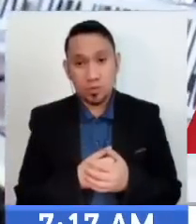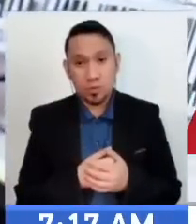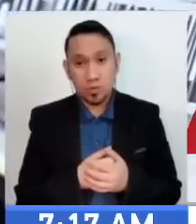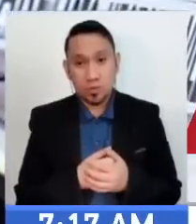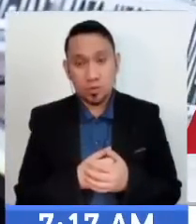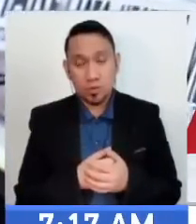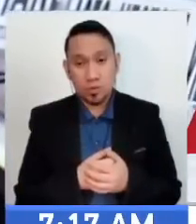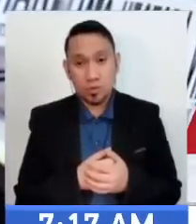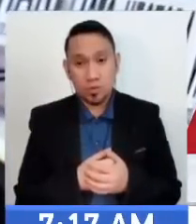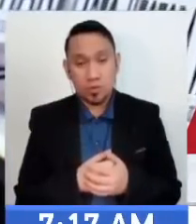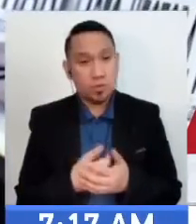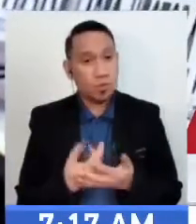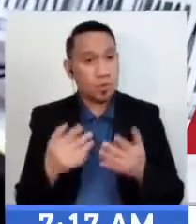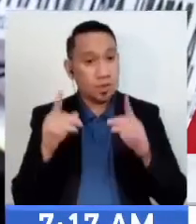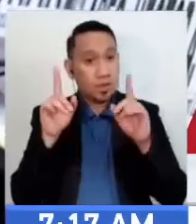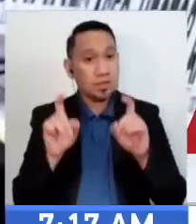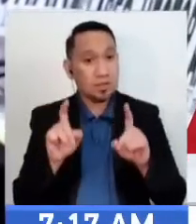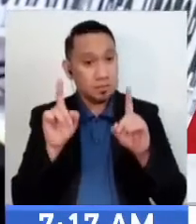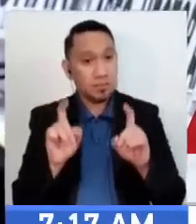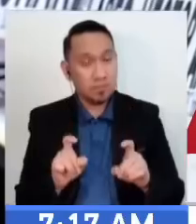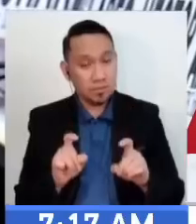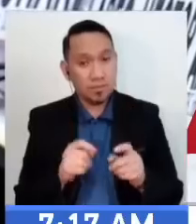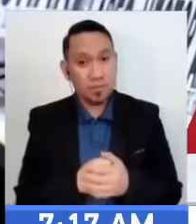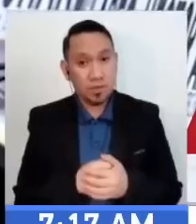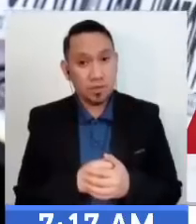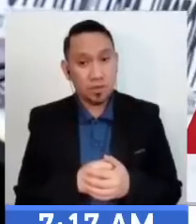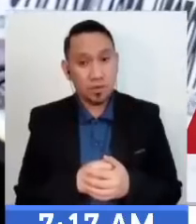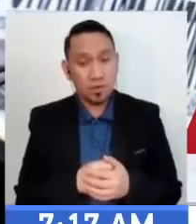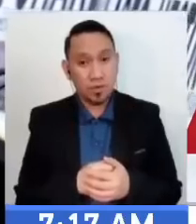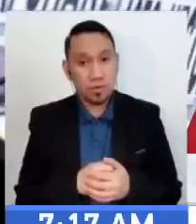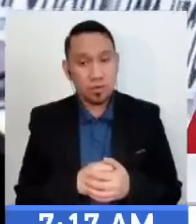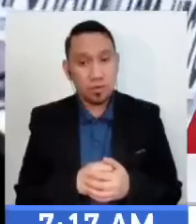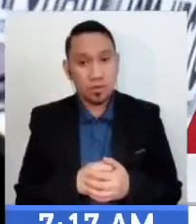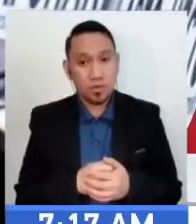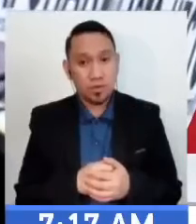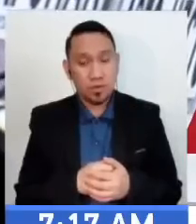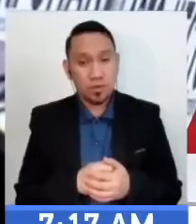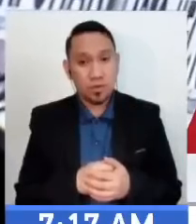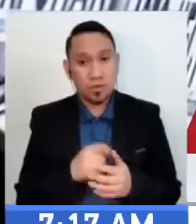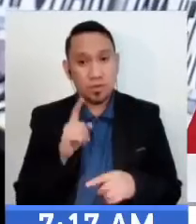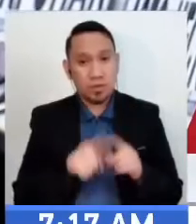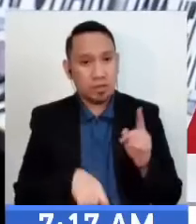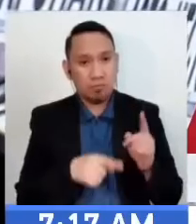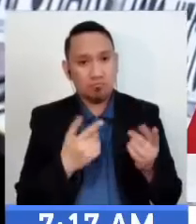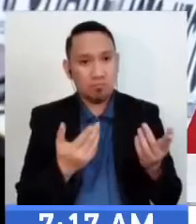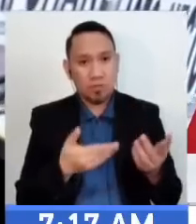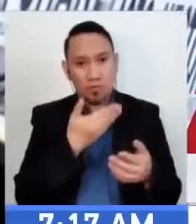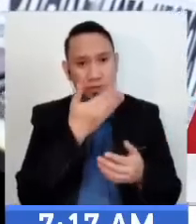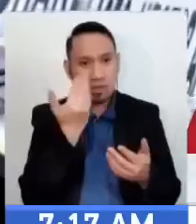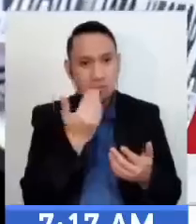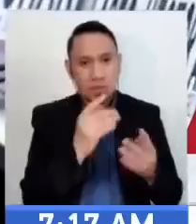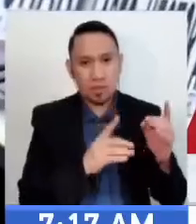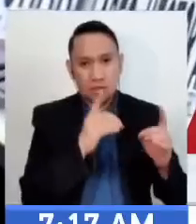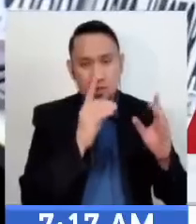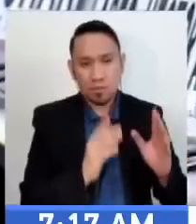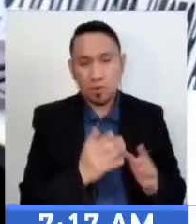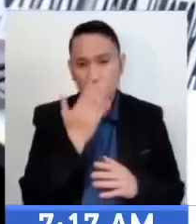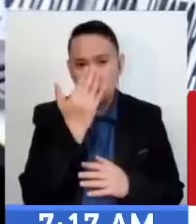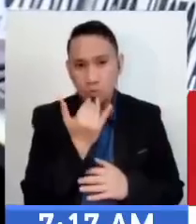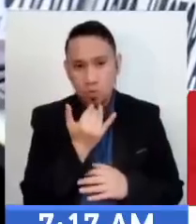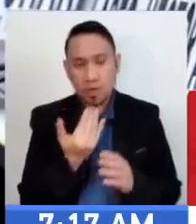comprehensive exam. Yeah. Because you do not unlearn driving, sir. Yeah. So why take an exam